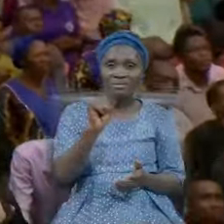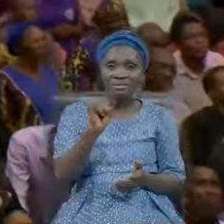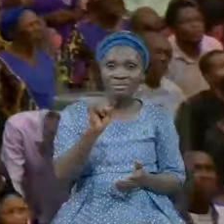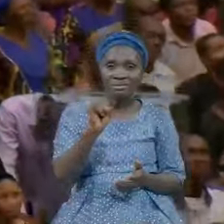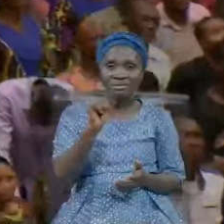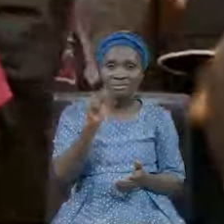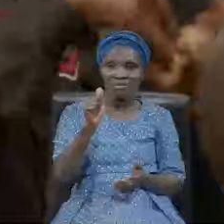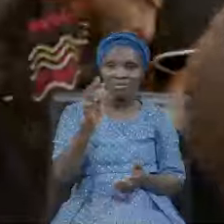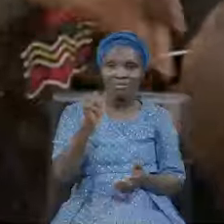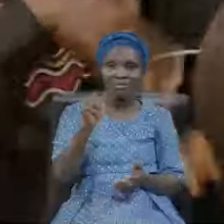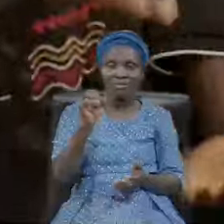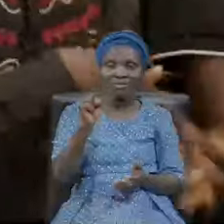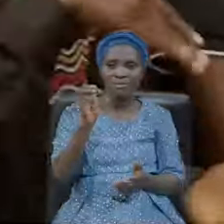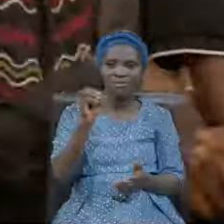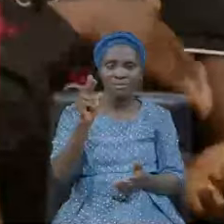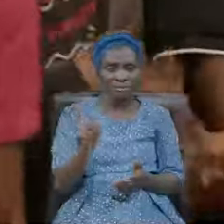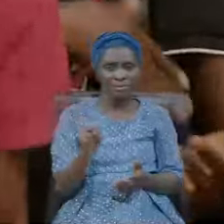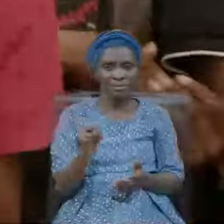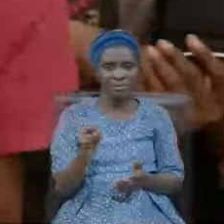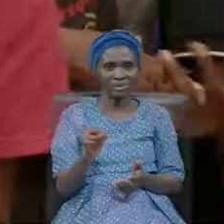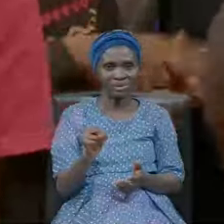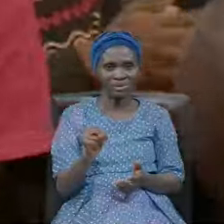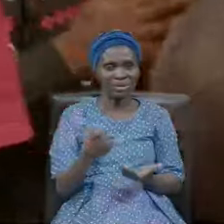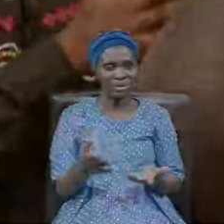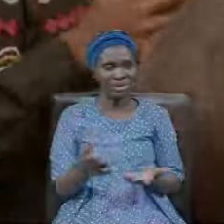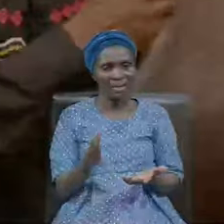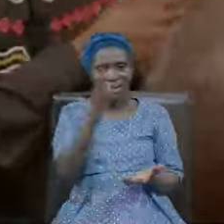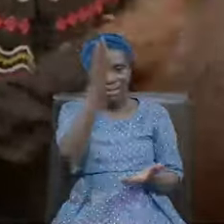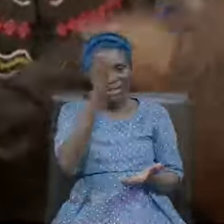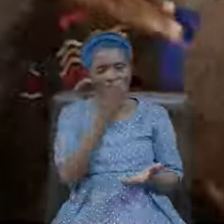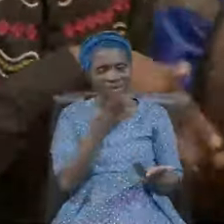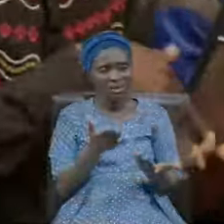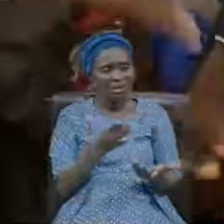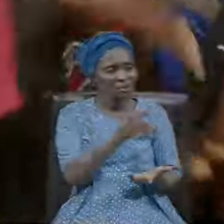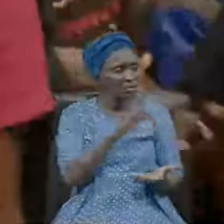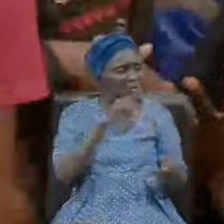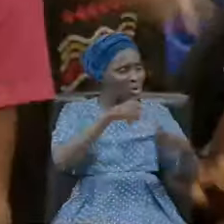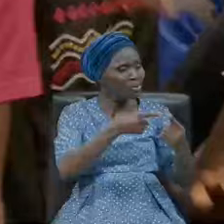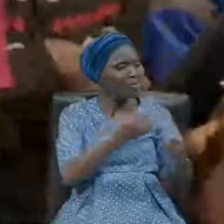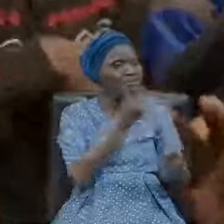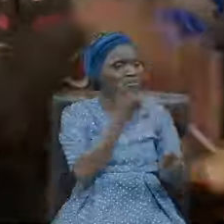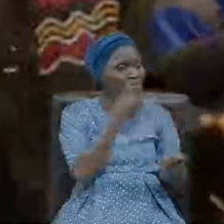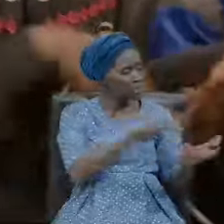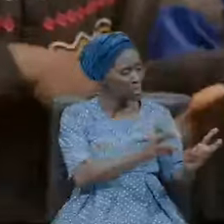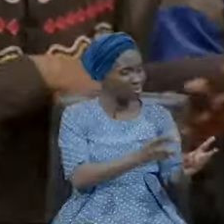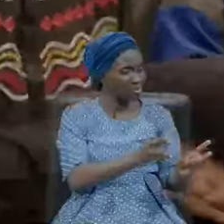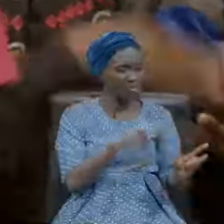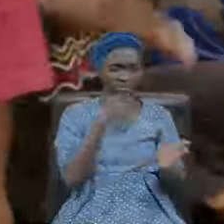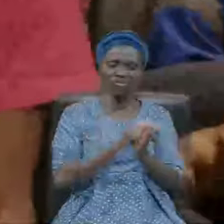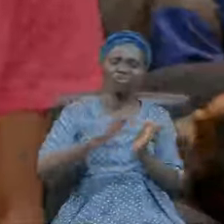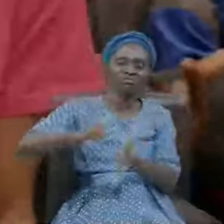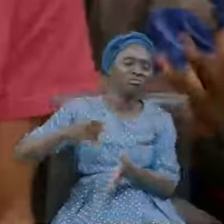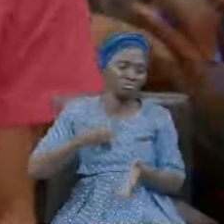des croyants nominaux s'absent, mais tu empruntes le mauvais chemin.